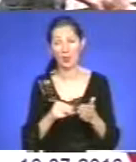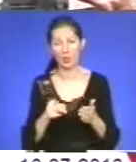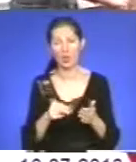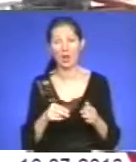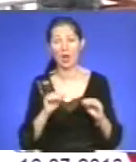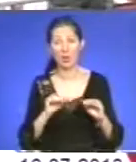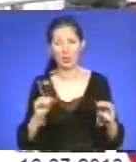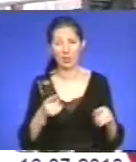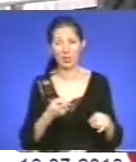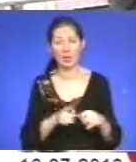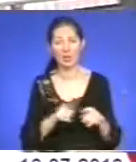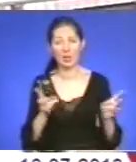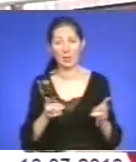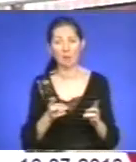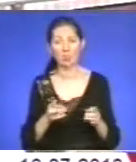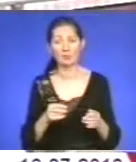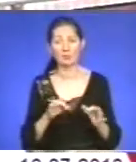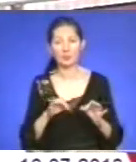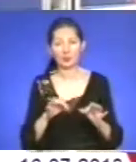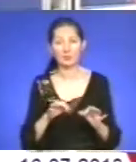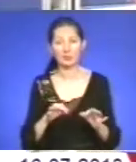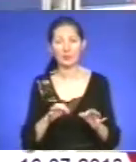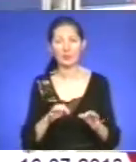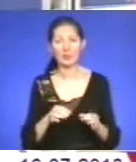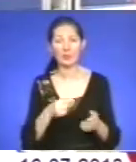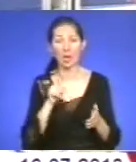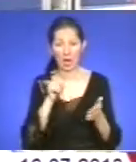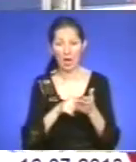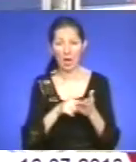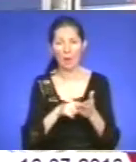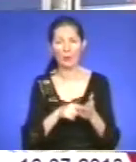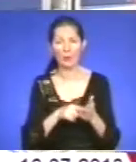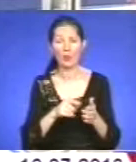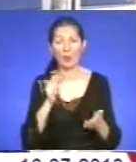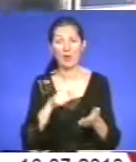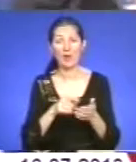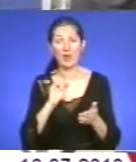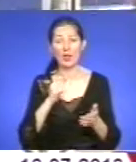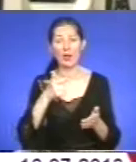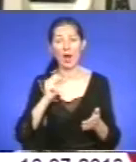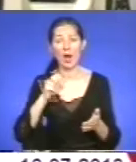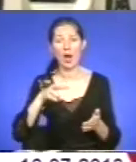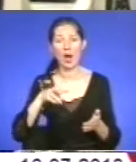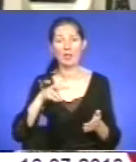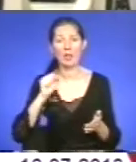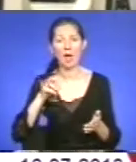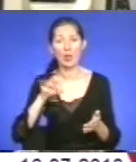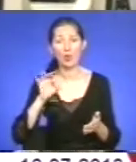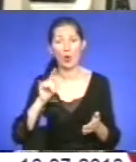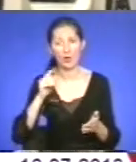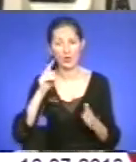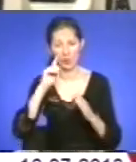у зборі коштів поставив Ігор Галатович. Дізнавшись, що на купівлю обладнання не вистачає 20 тисяч гривень, подарував їх без